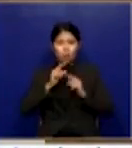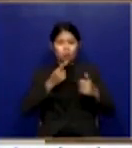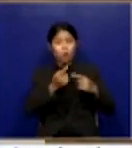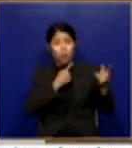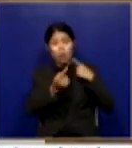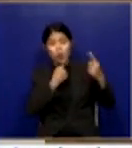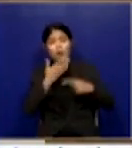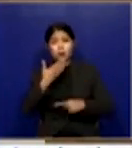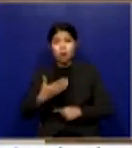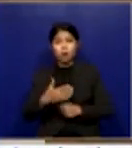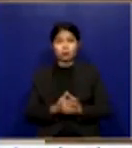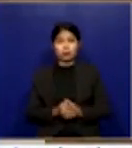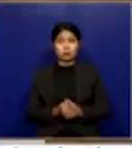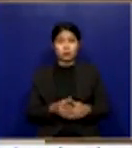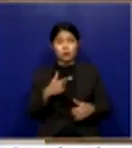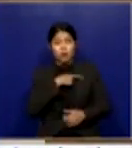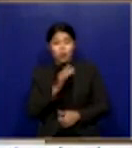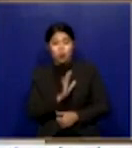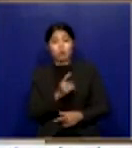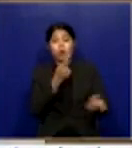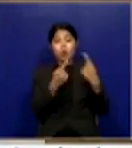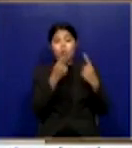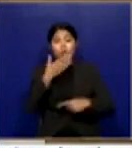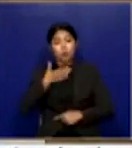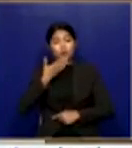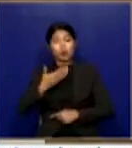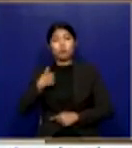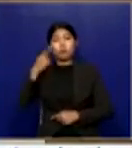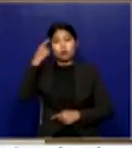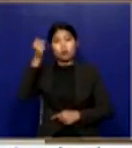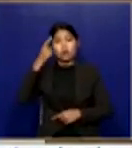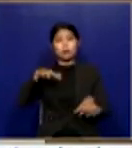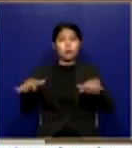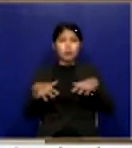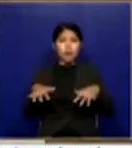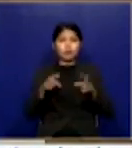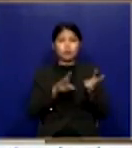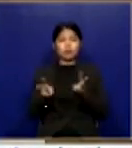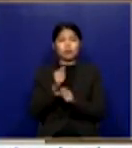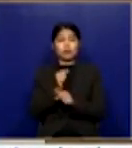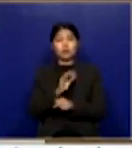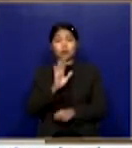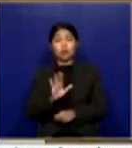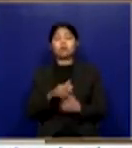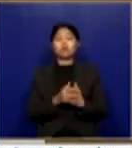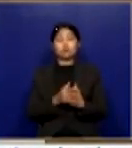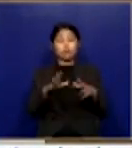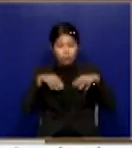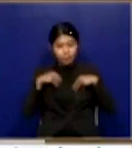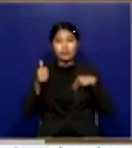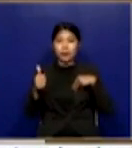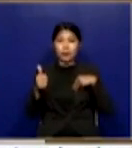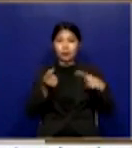เวลาไม่เคยเปลี่ยนแปลงอ่ะครับก็เป็นธรรมดาแต่ผมทราบดีว่าเป็นเป็นวิธีการทำงานของท่านไม่เป็นไรครับผมรับได้